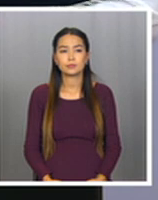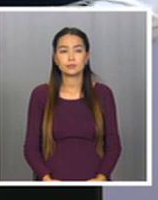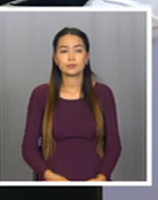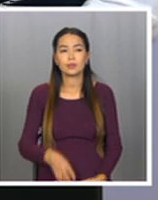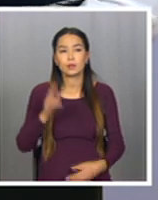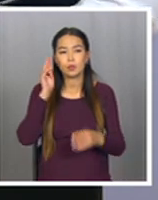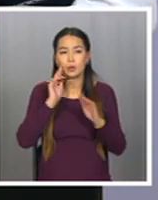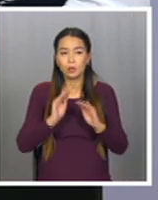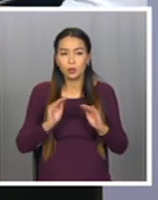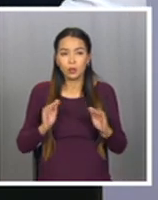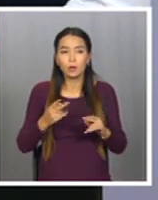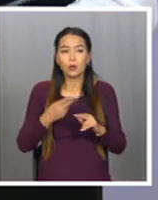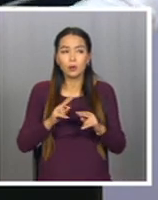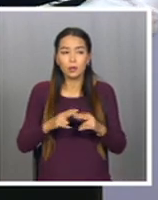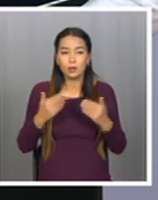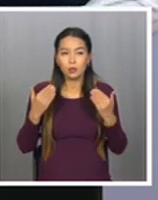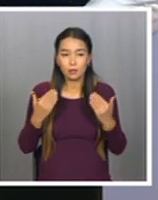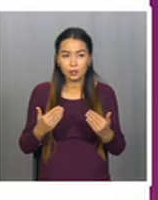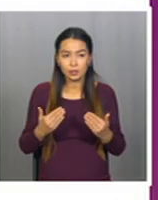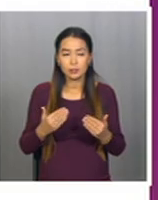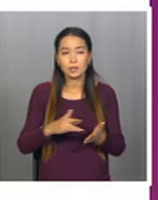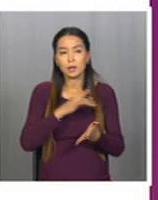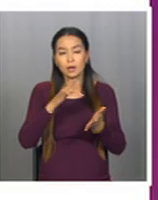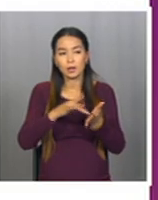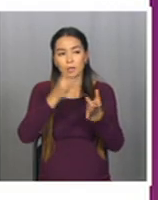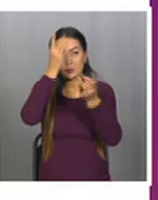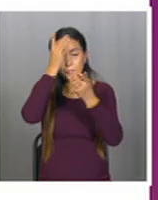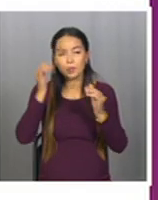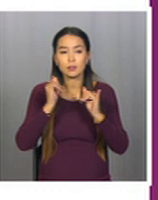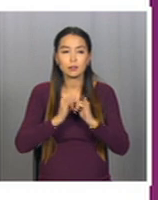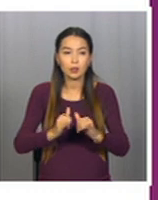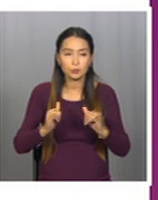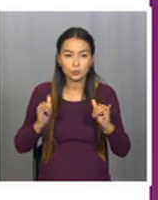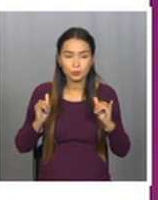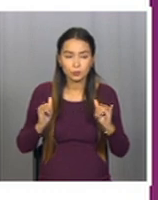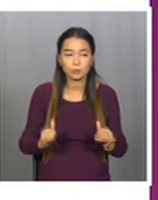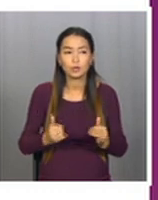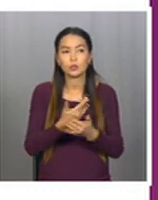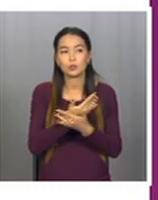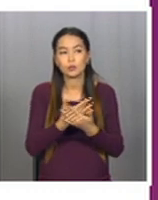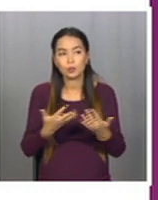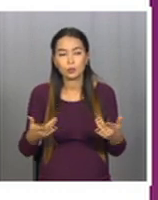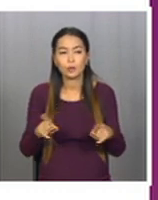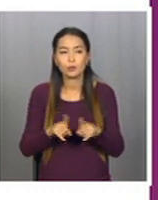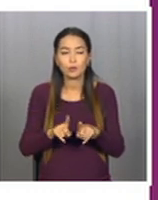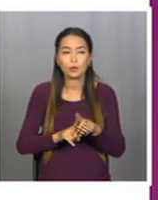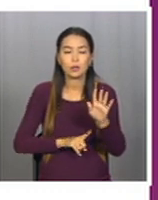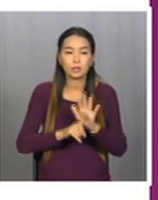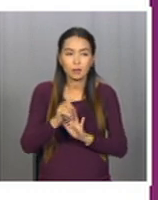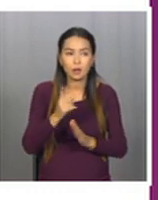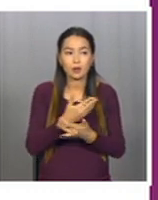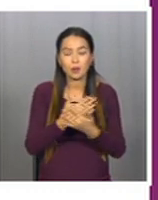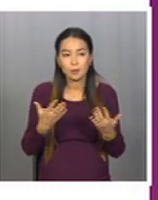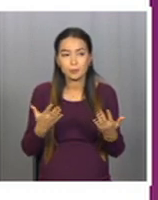Оқушылар, сонымен қатар, қала мәдениетінің дамуына түрлі келіп жатқан діни ағымдар да